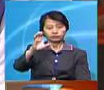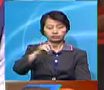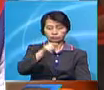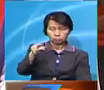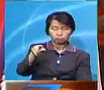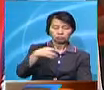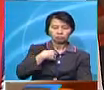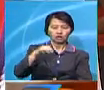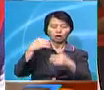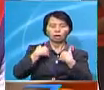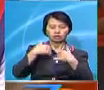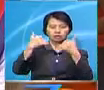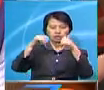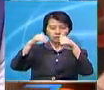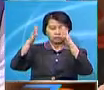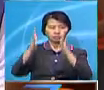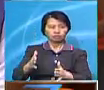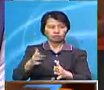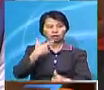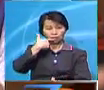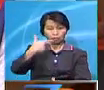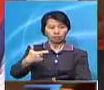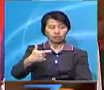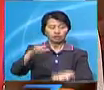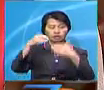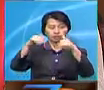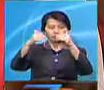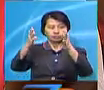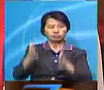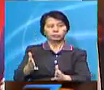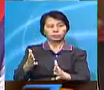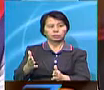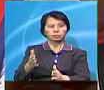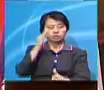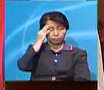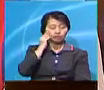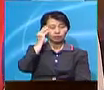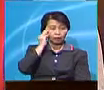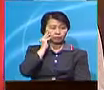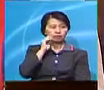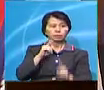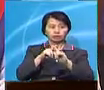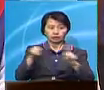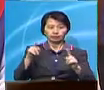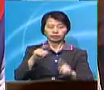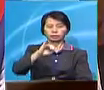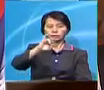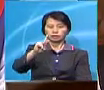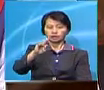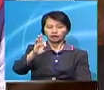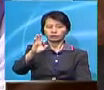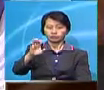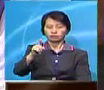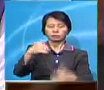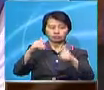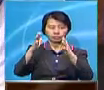ada pemain-pemain yang ada nama, pemain yang berpengalaman. Tapi majoriti daripada mereka adalah